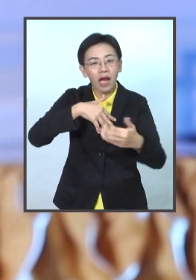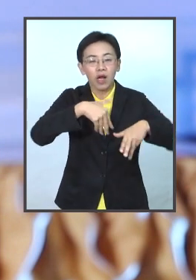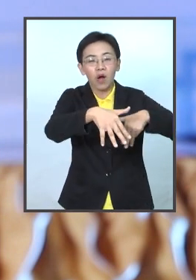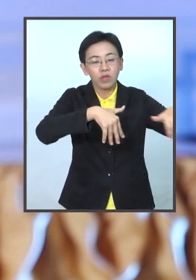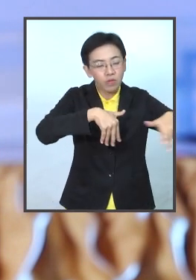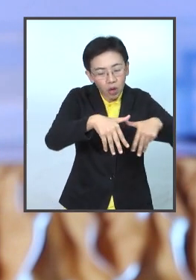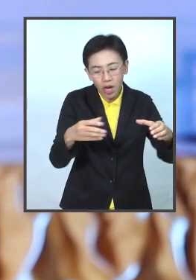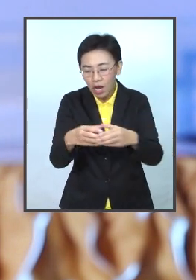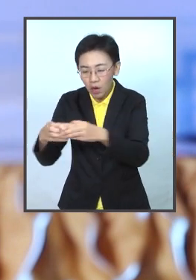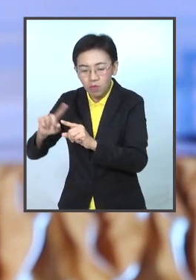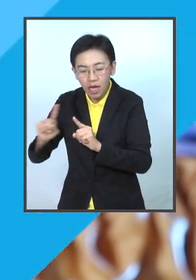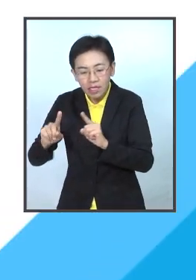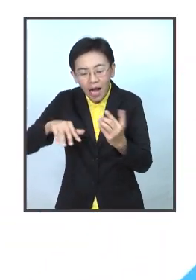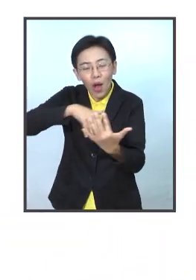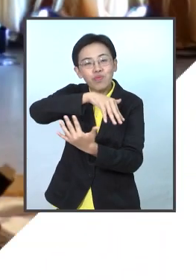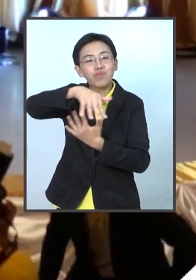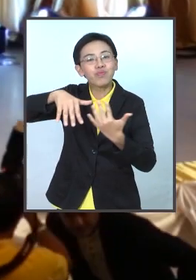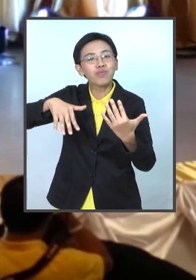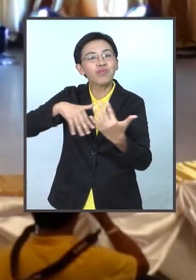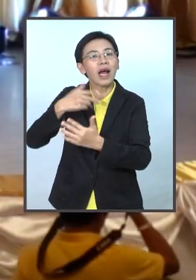กลุ่มเป้าหมาย